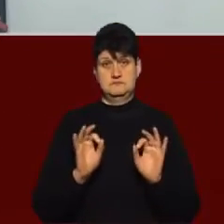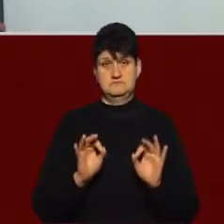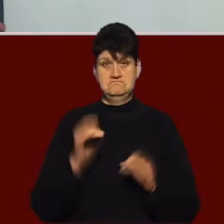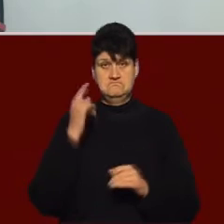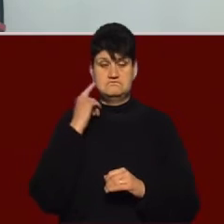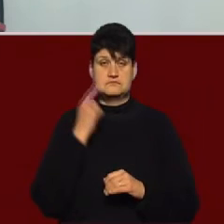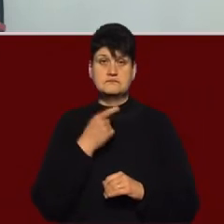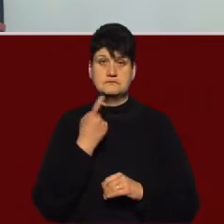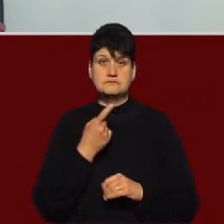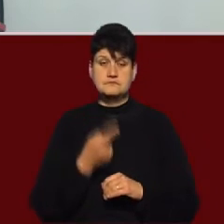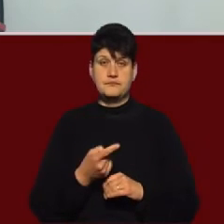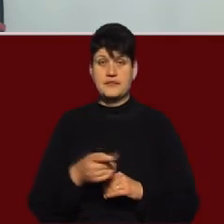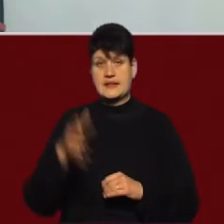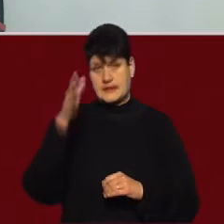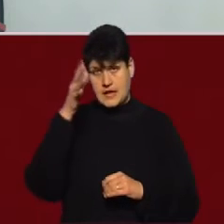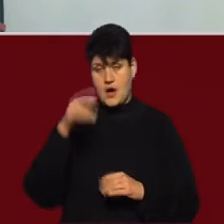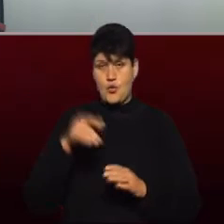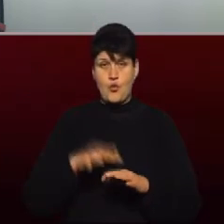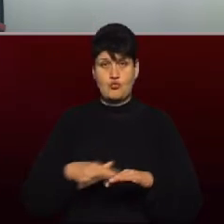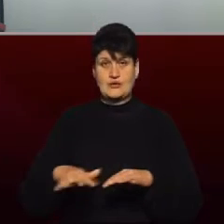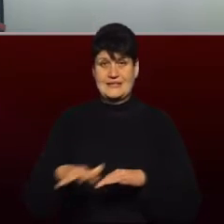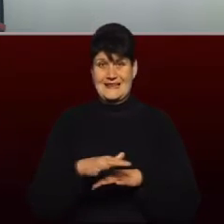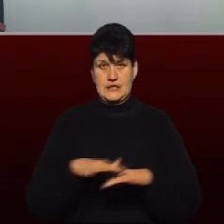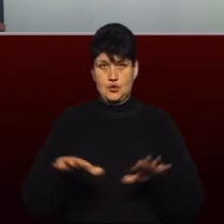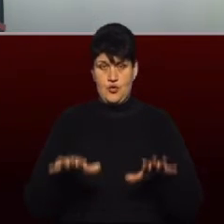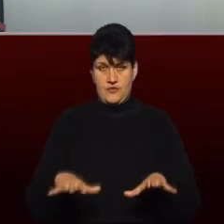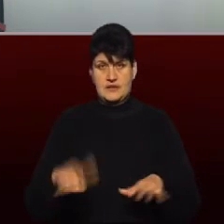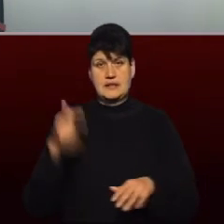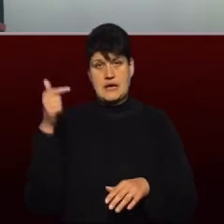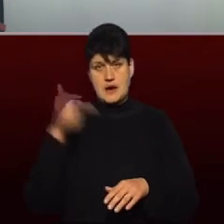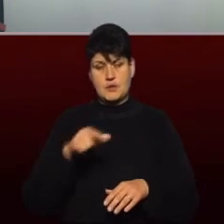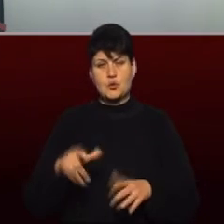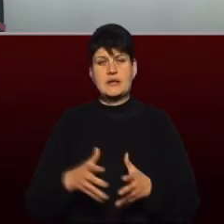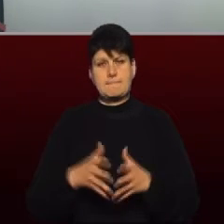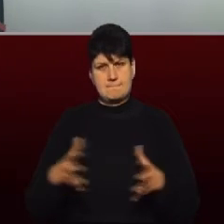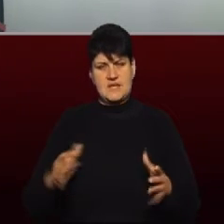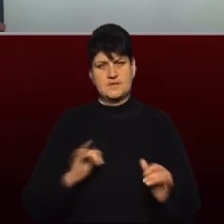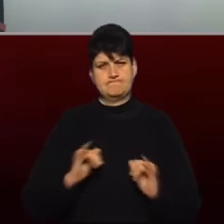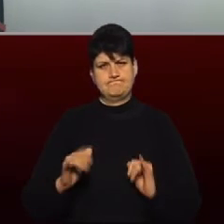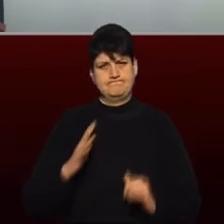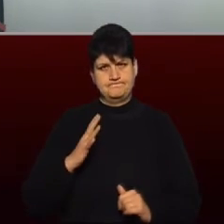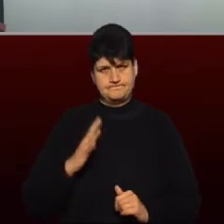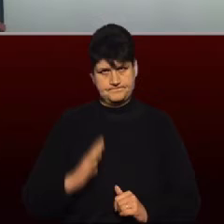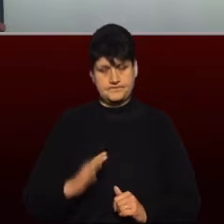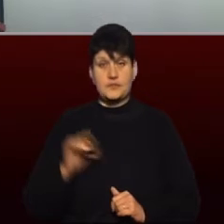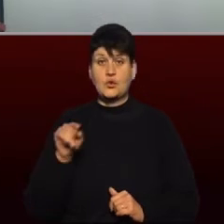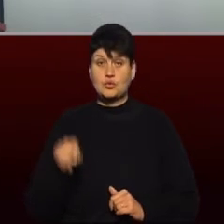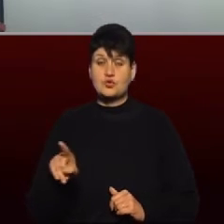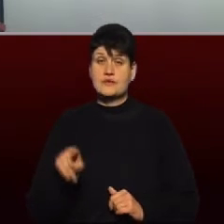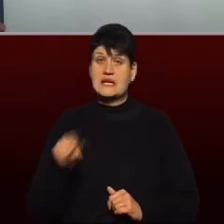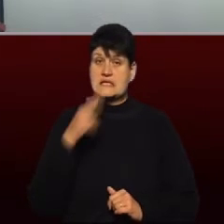науковому середовищі і освічені люди більш толерантні. Чому? Тому що вони звикли комунікувати